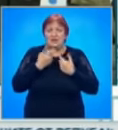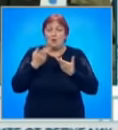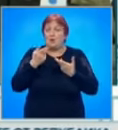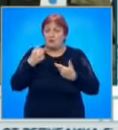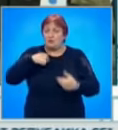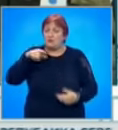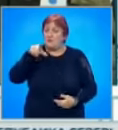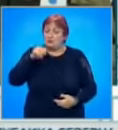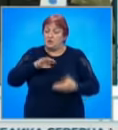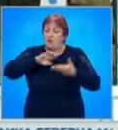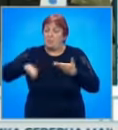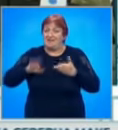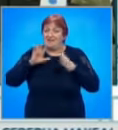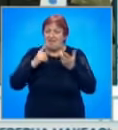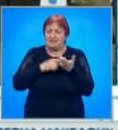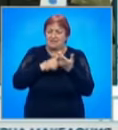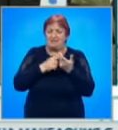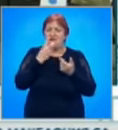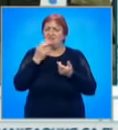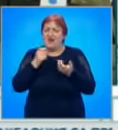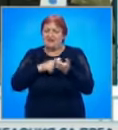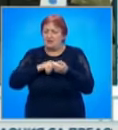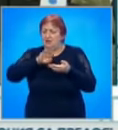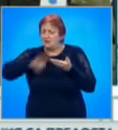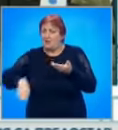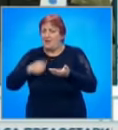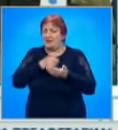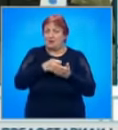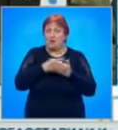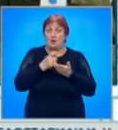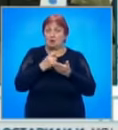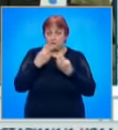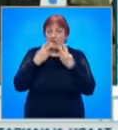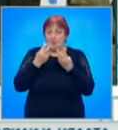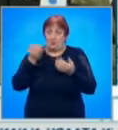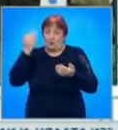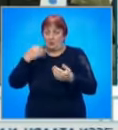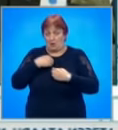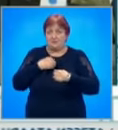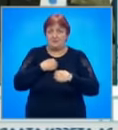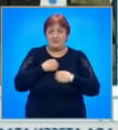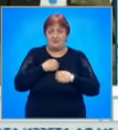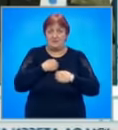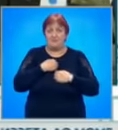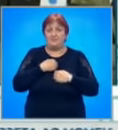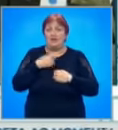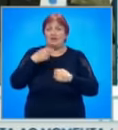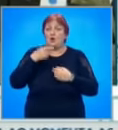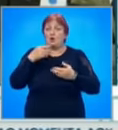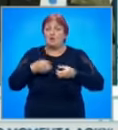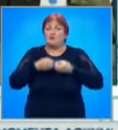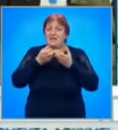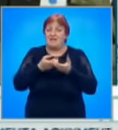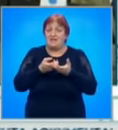Когато се пенсионира, ще му падне с 10 пъти, с 20 пъти, ако трябва, ще му падне дохода, ако не се е погрижил за себе си. Това, което му се гарантира